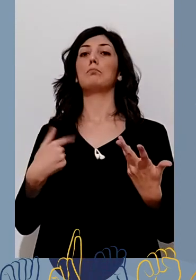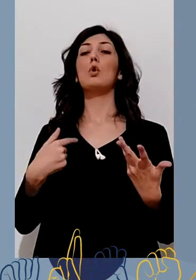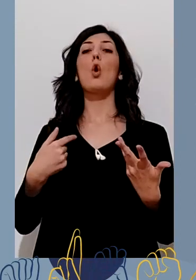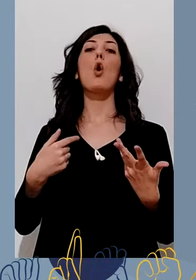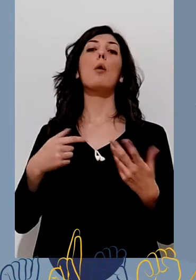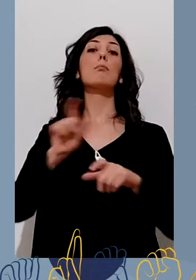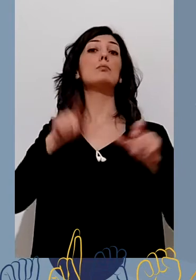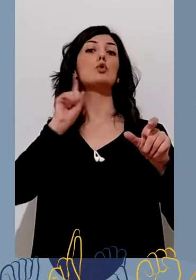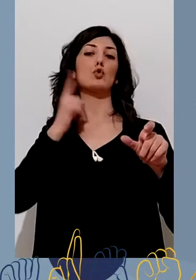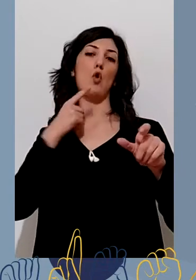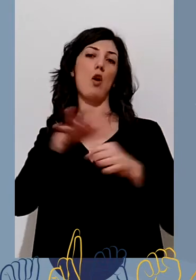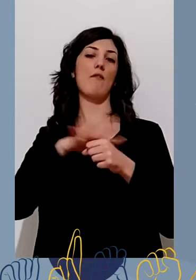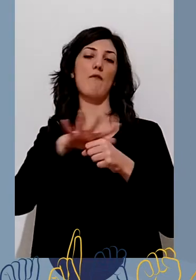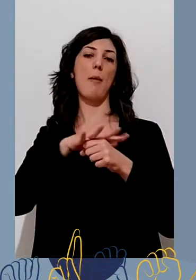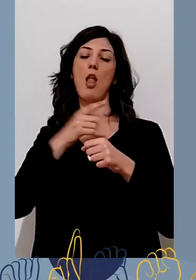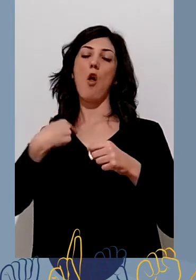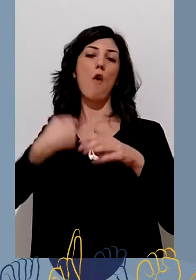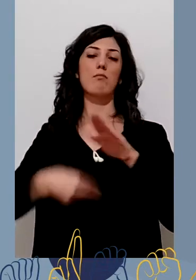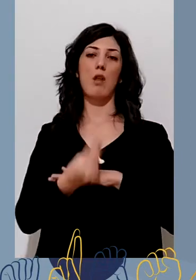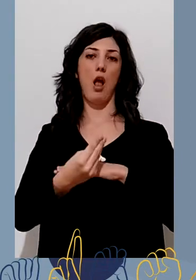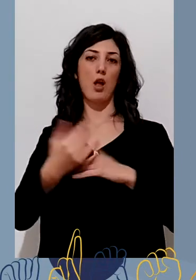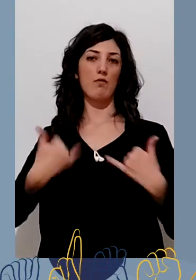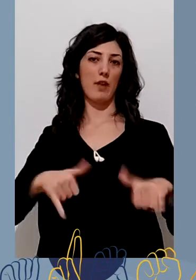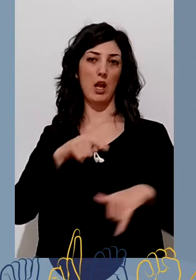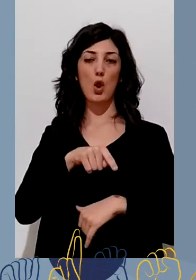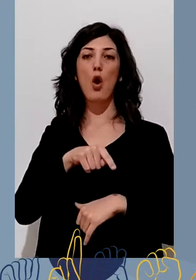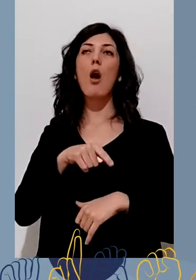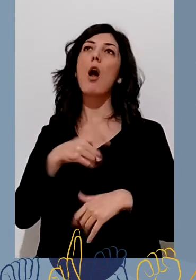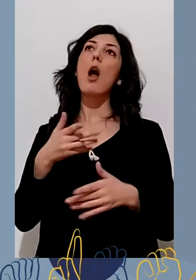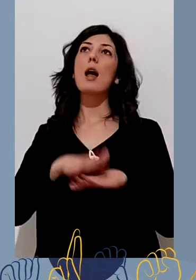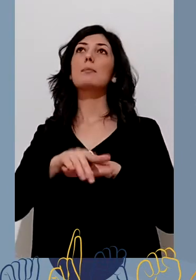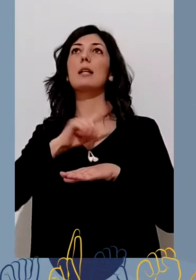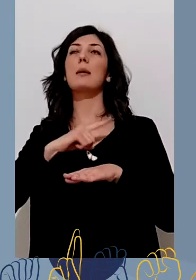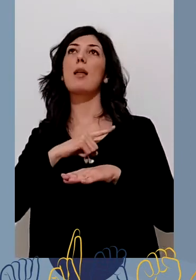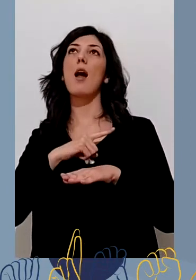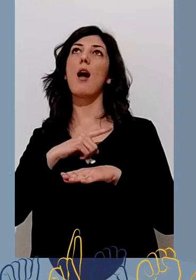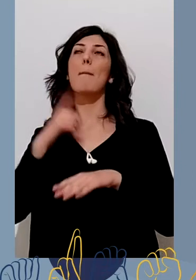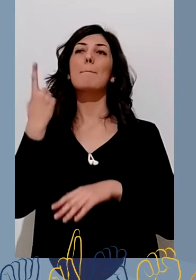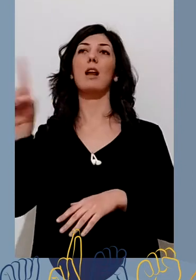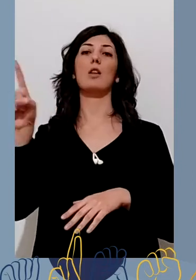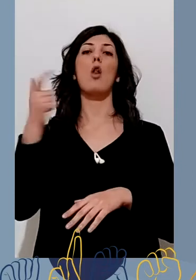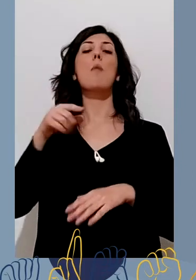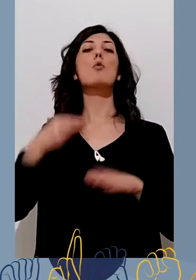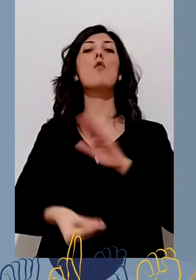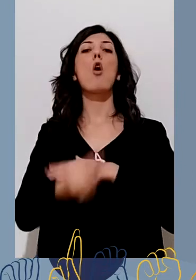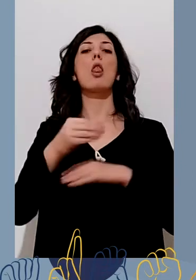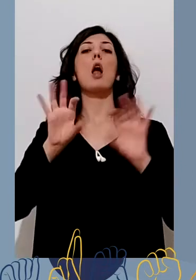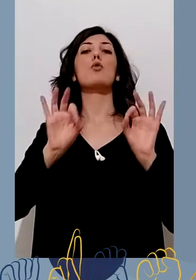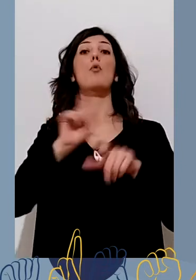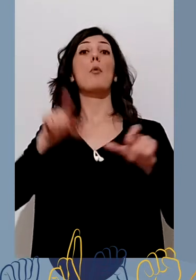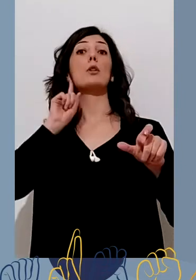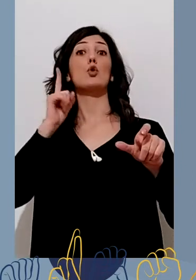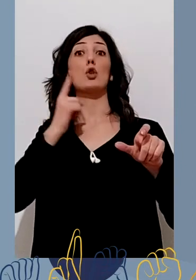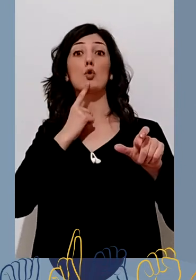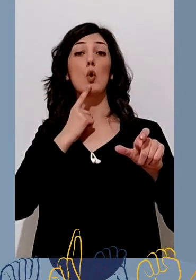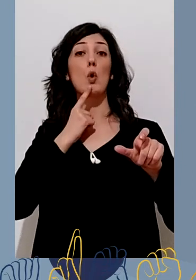di conseguenza la mia esperienza è stata un po' particolare, perché mi sono dovuto ritrovare a nascere in una famiglia di persone sorde senza la